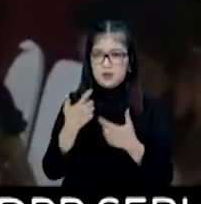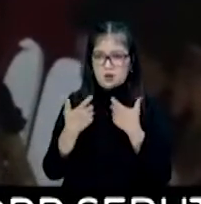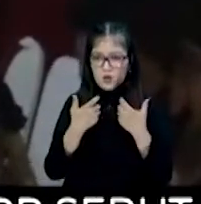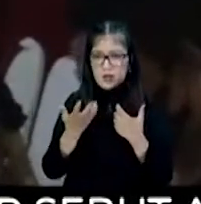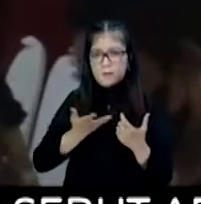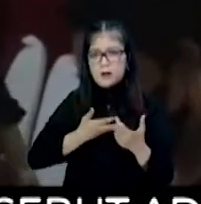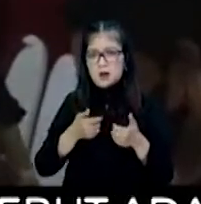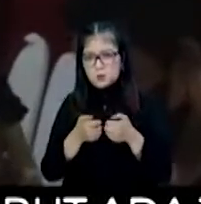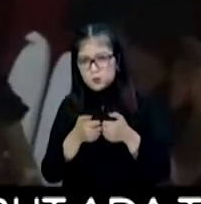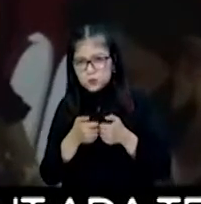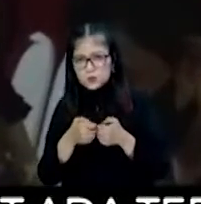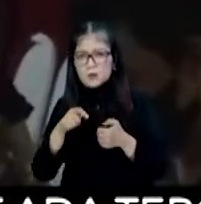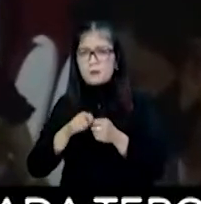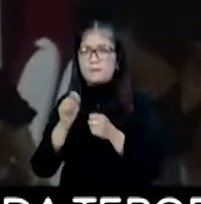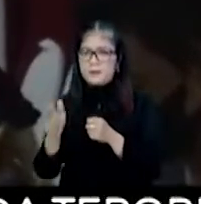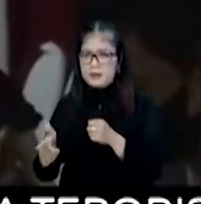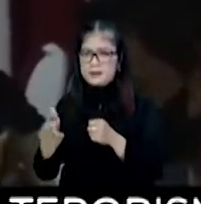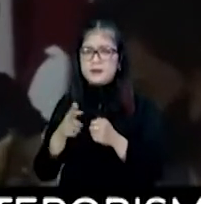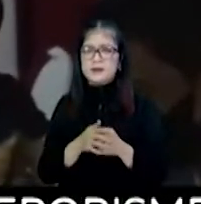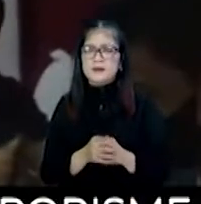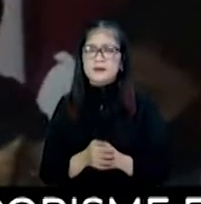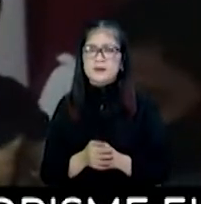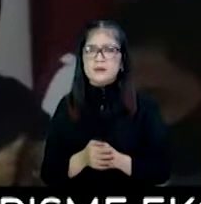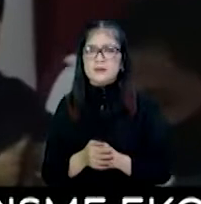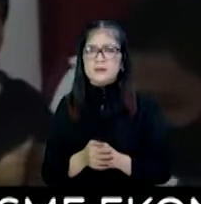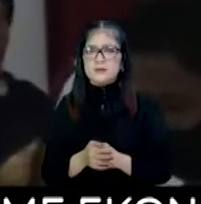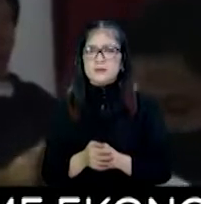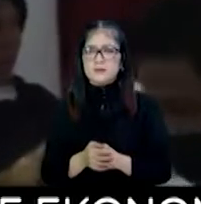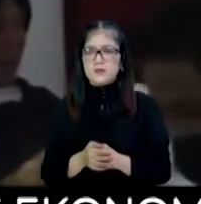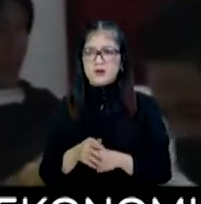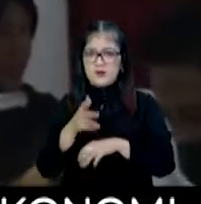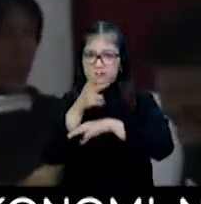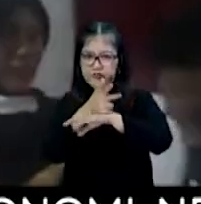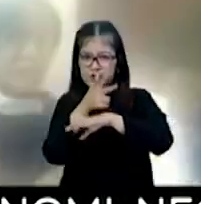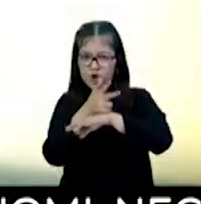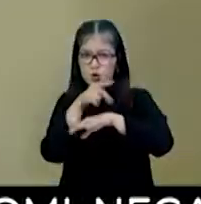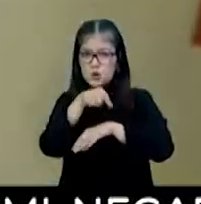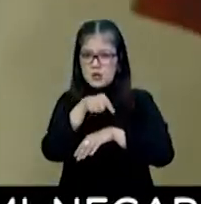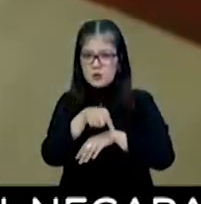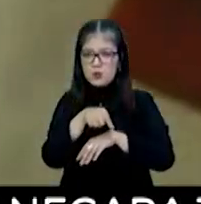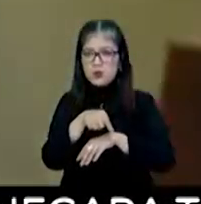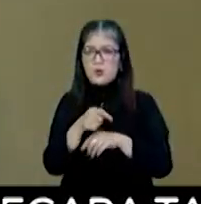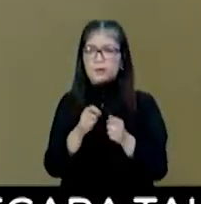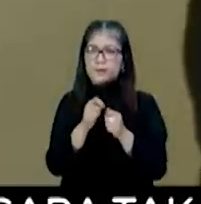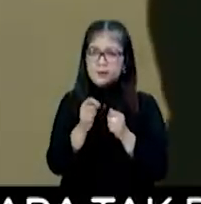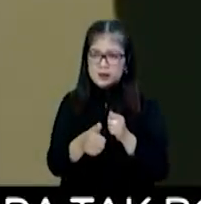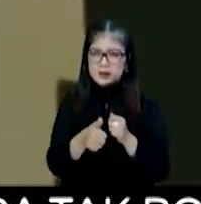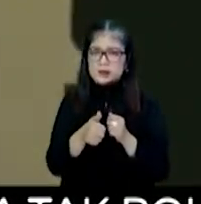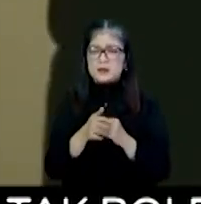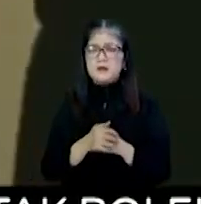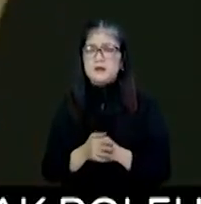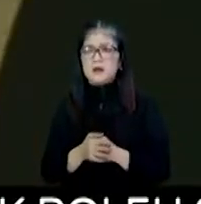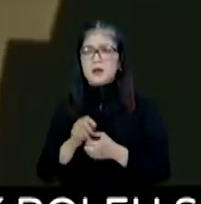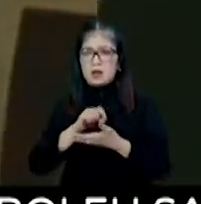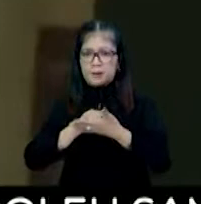kemudian membeli ya konten daripada video dan gambar yang dimiliki saudara Dea. Nama Dea